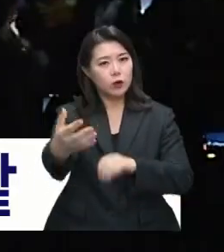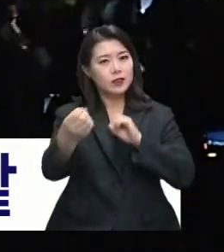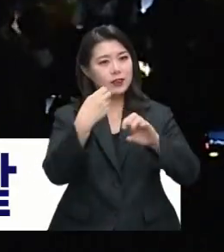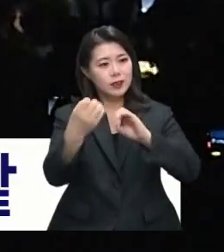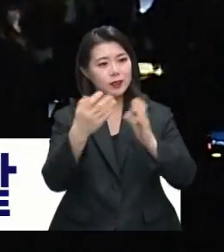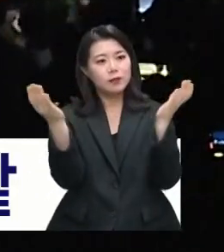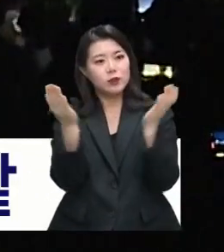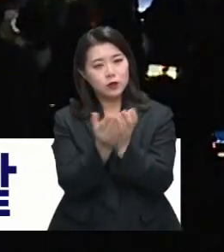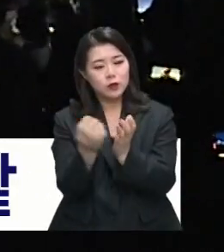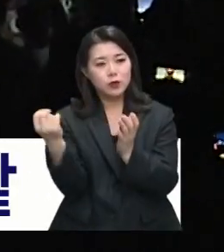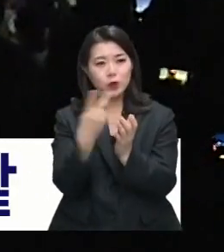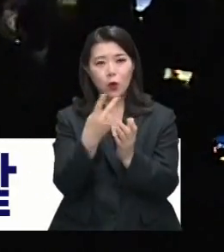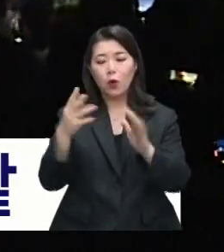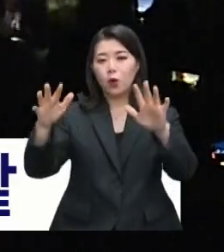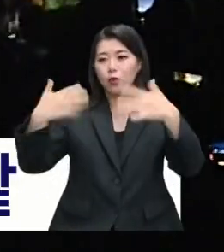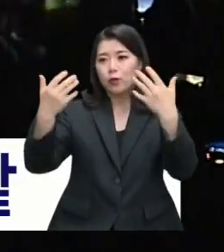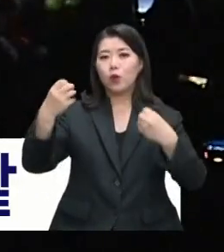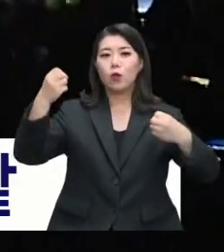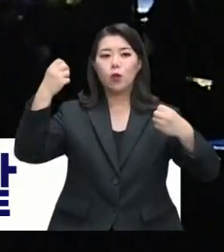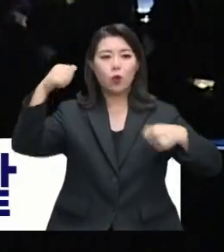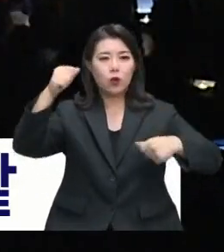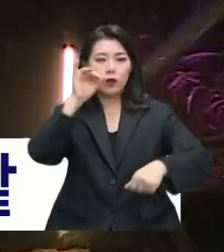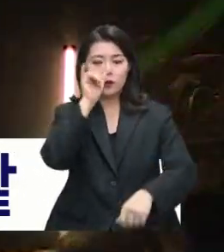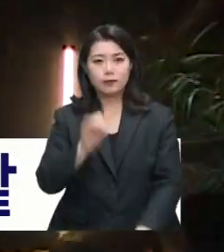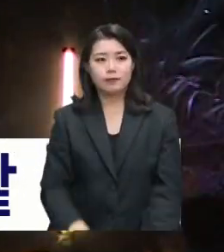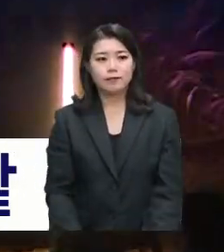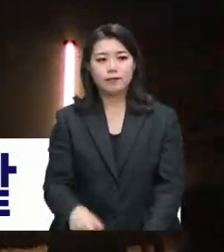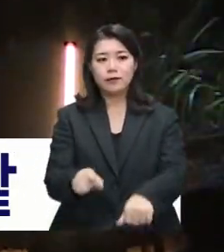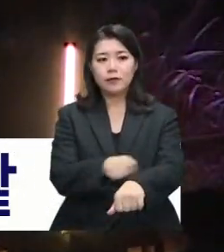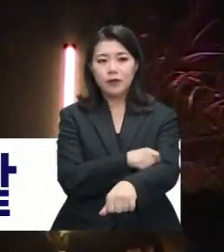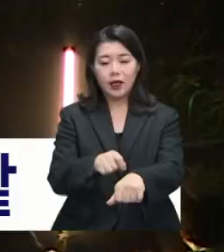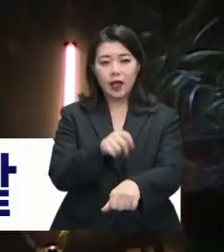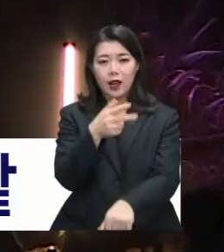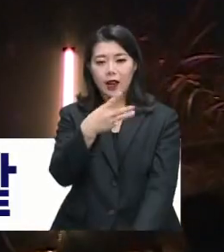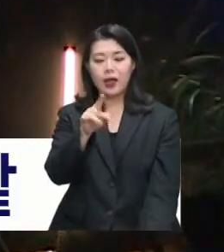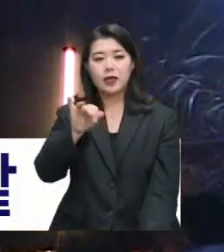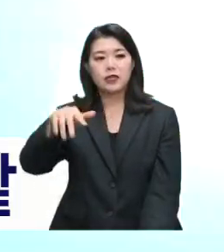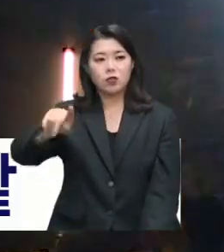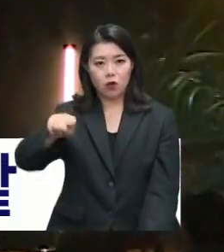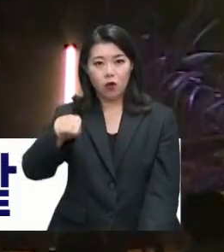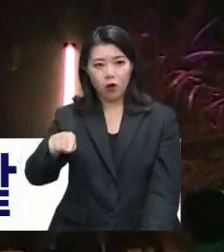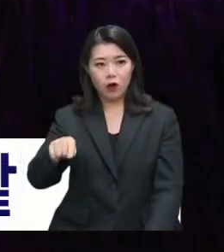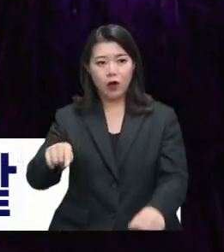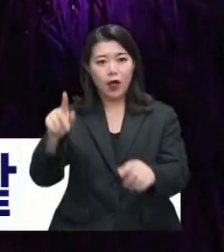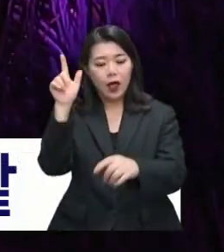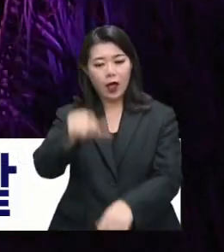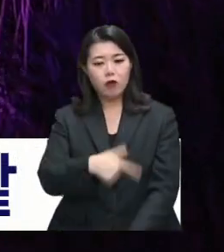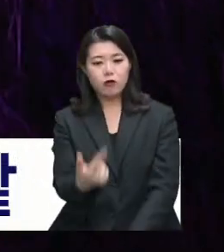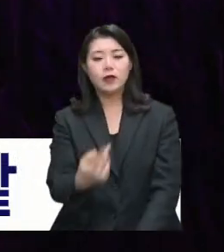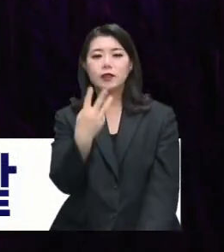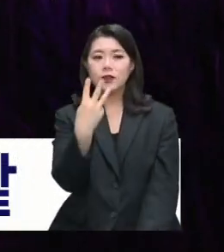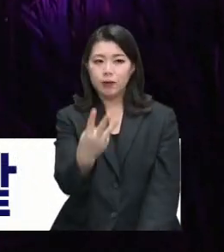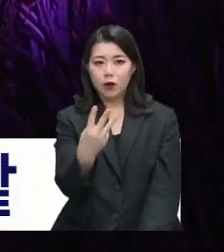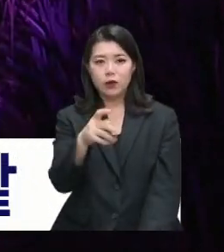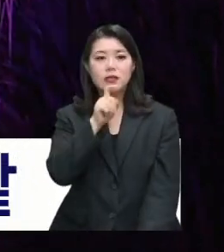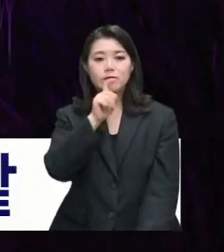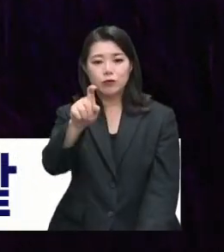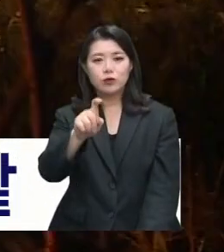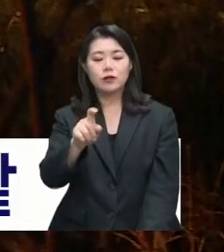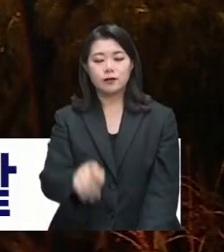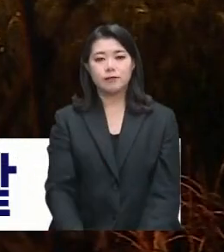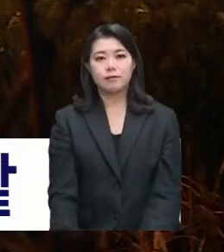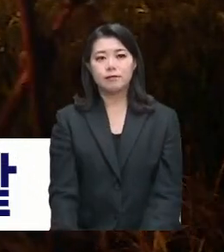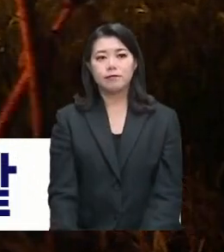바람 불빛 공연 등이 진행될 예정입니다. 특히 레이저 불빛 공연은 행사 기간 내내 하루 3회씩 10분간